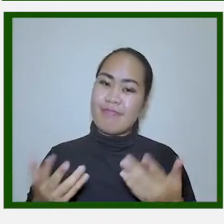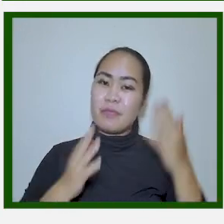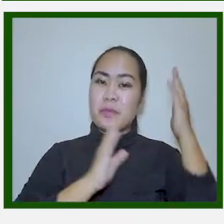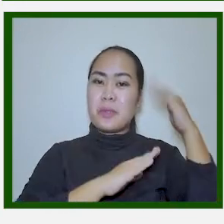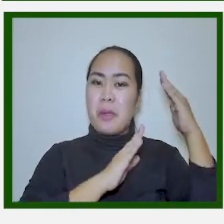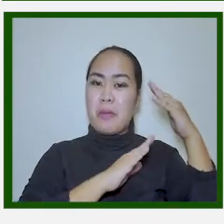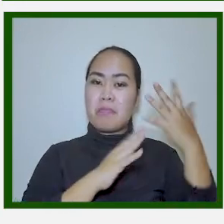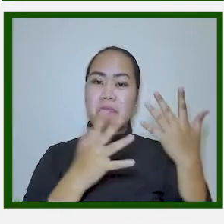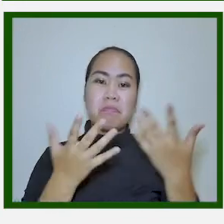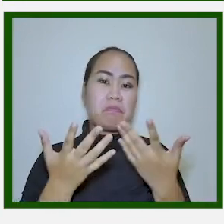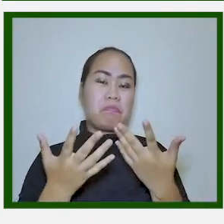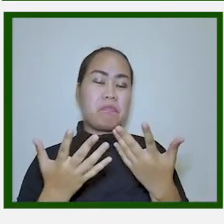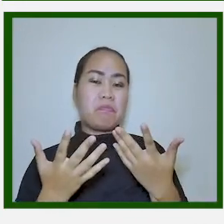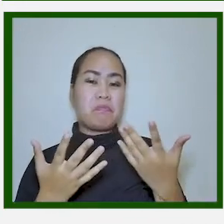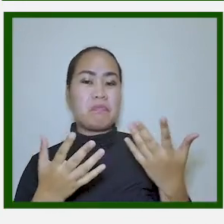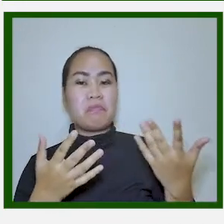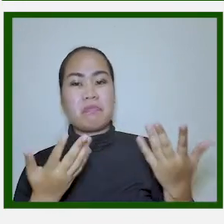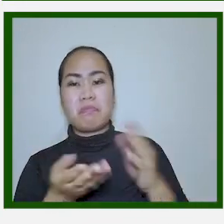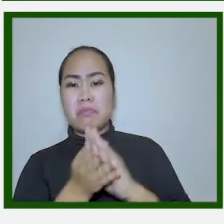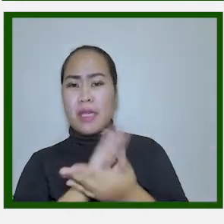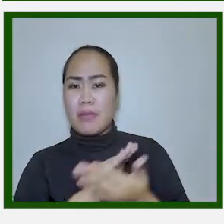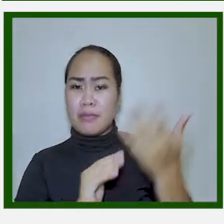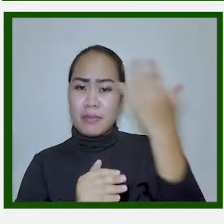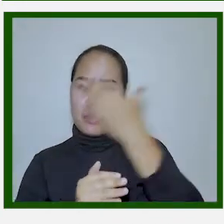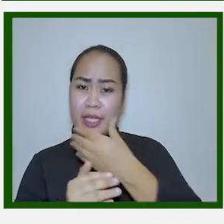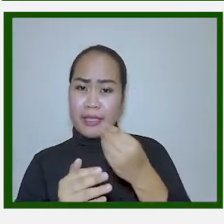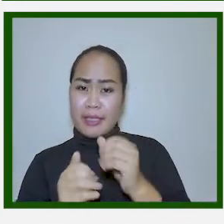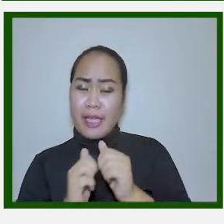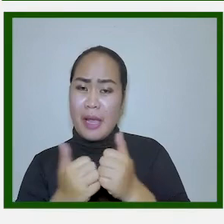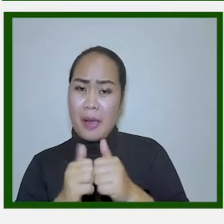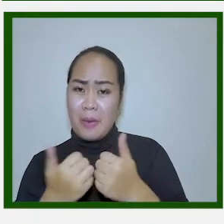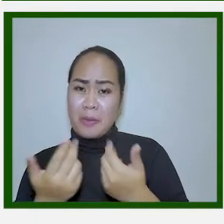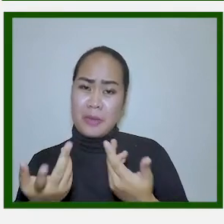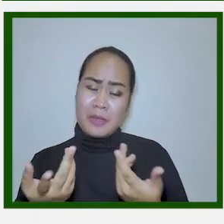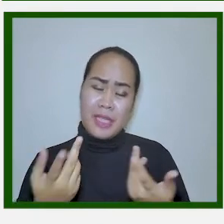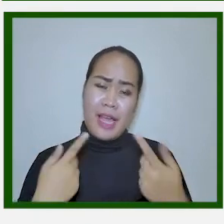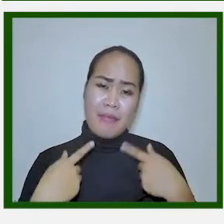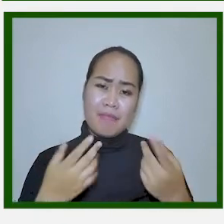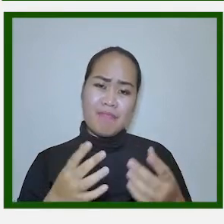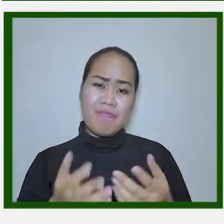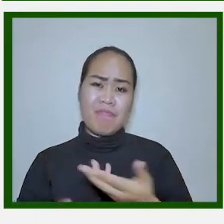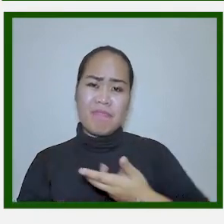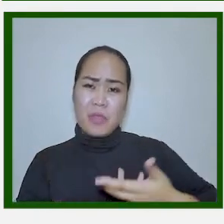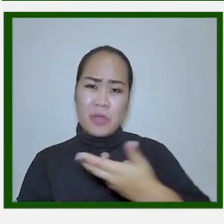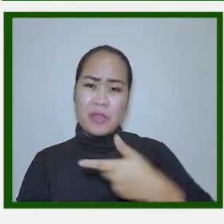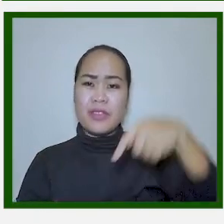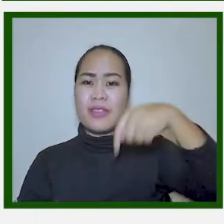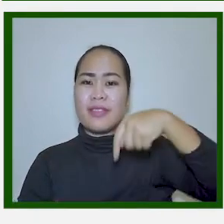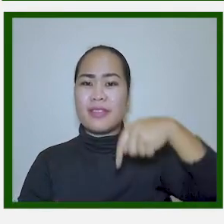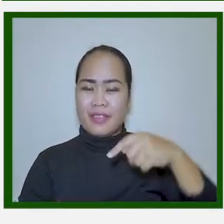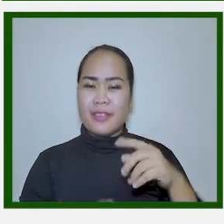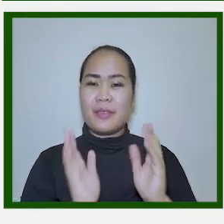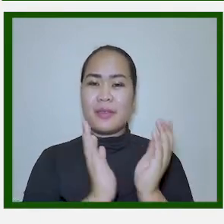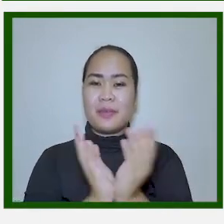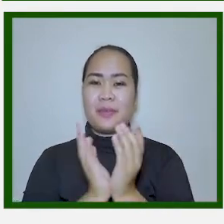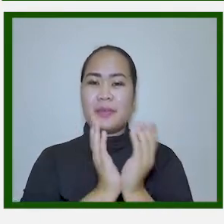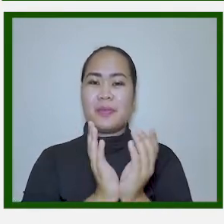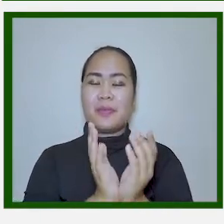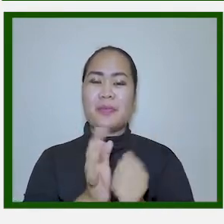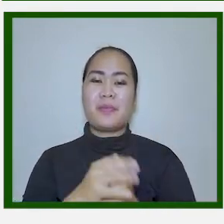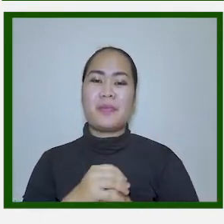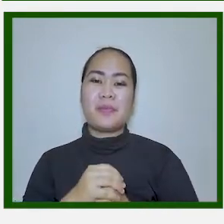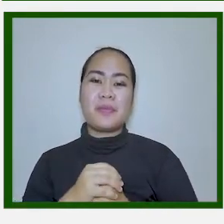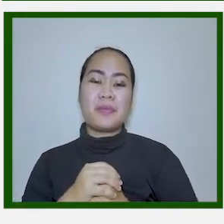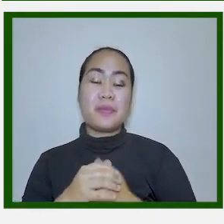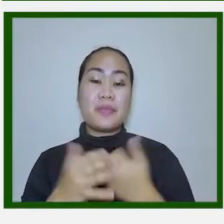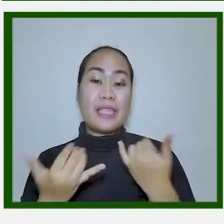maging magandang buwan naman ito, no, sa mga darating pa na kolaborasyon para po sa ating komunidad. Eh,